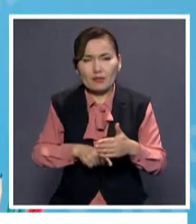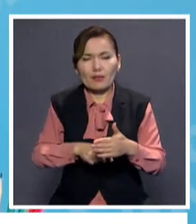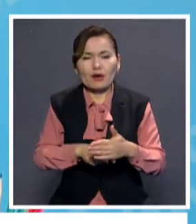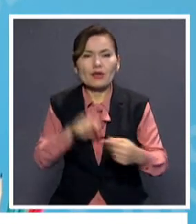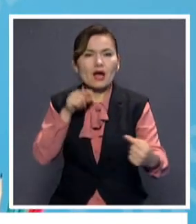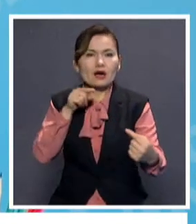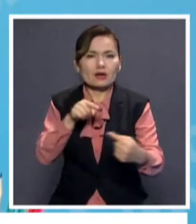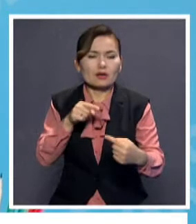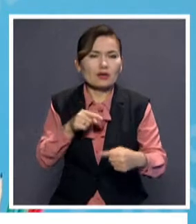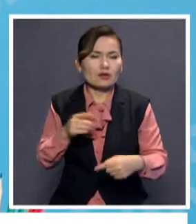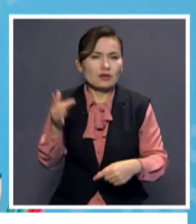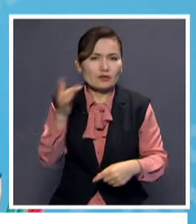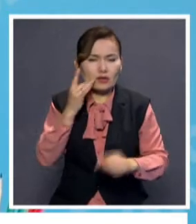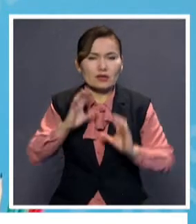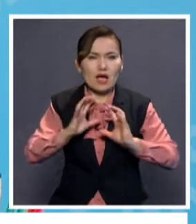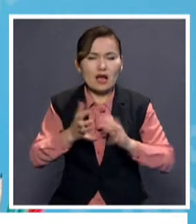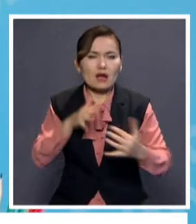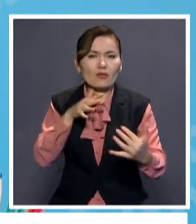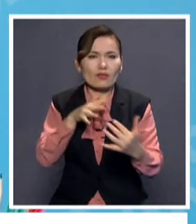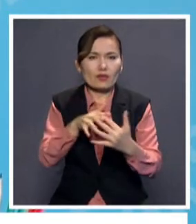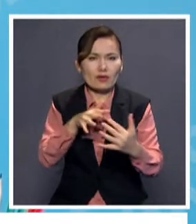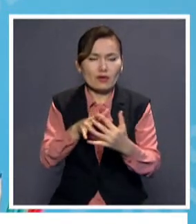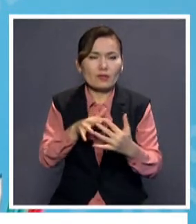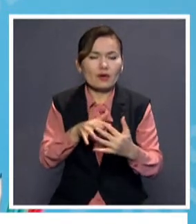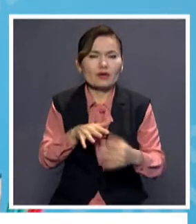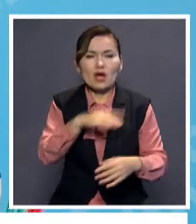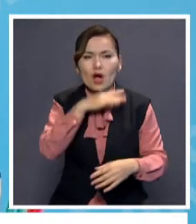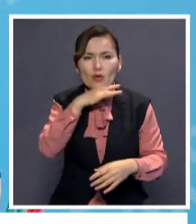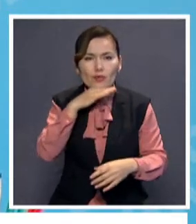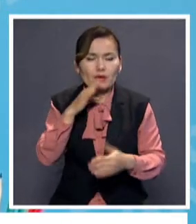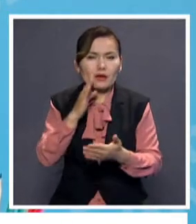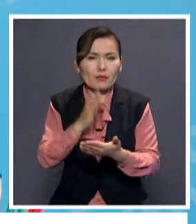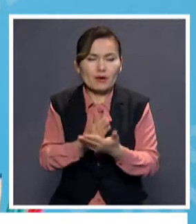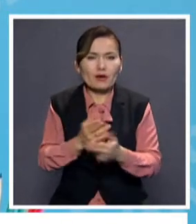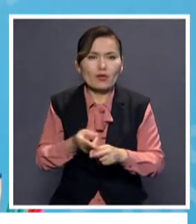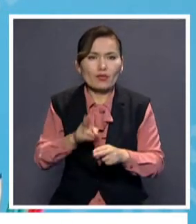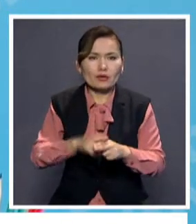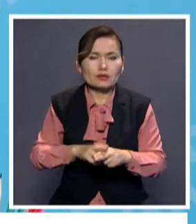қоюдың салдарынан және Құдай жолындағы ізденісті